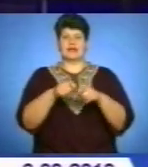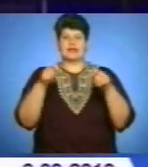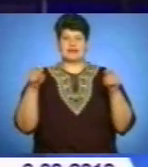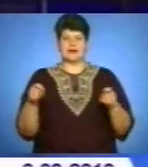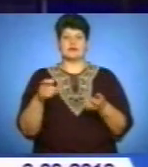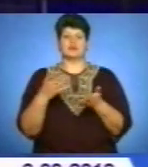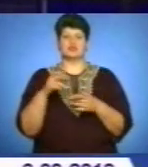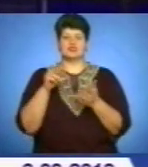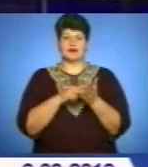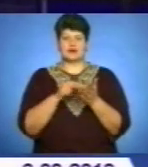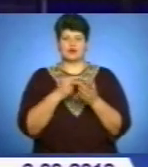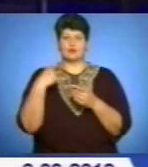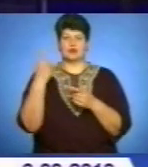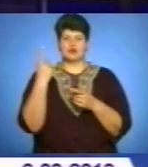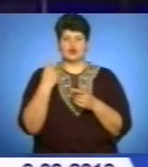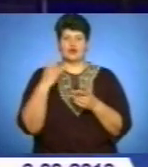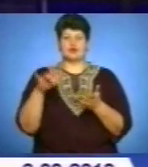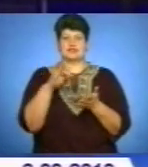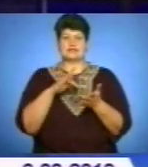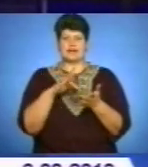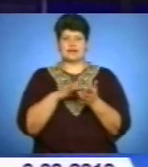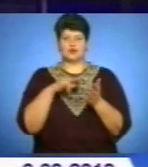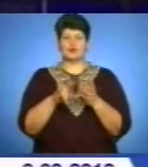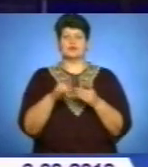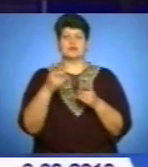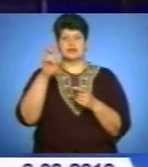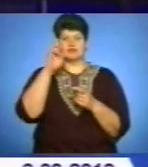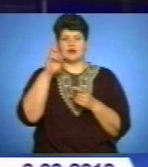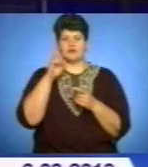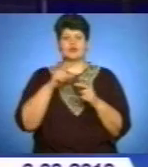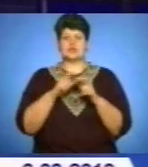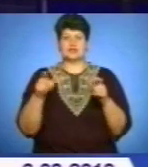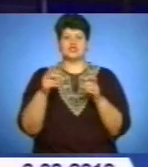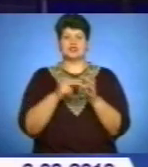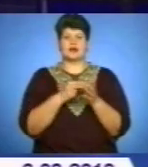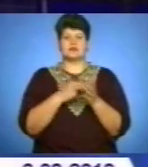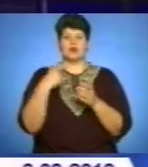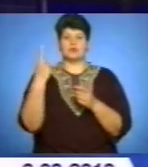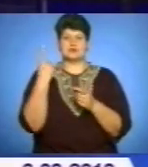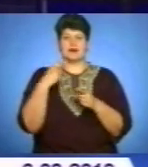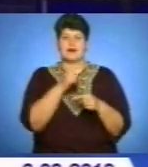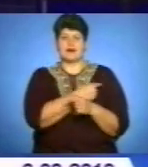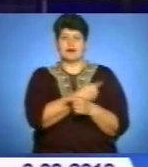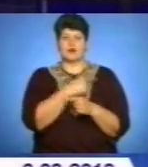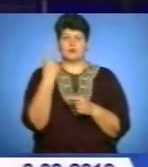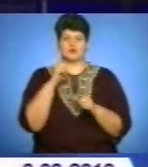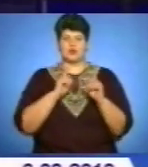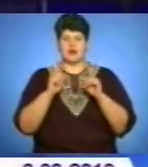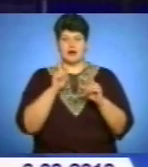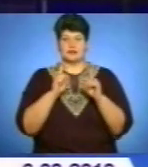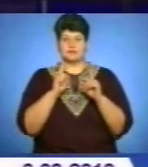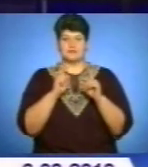обласного діагностично-консультативного центру комунального закладу «Черкаська обласна лікарня» Черкаської обласної ради.